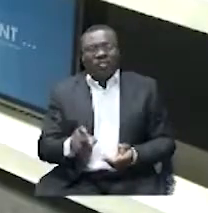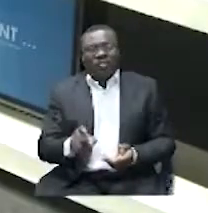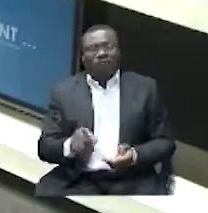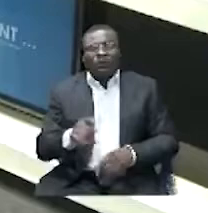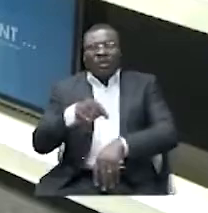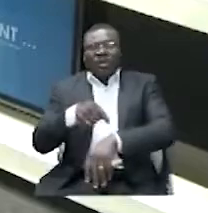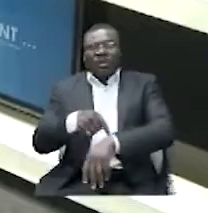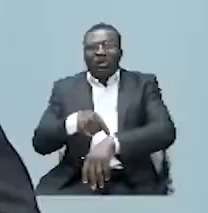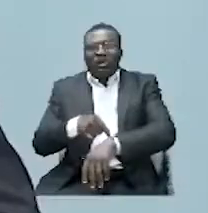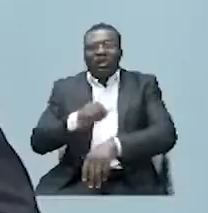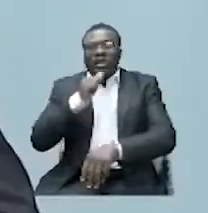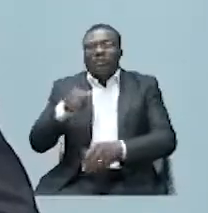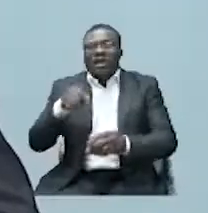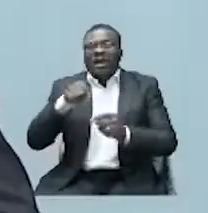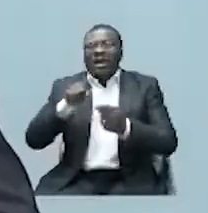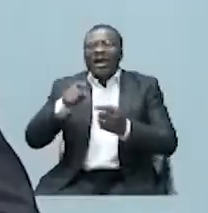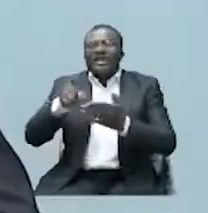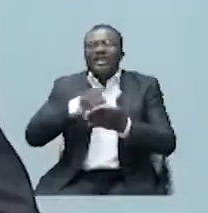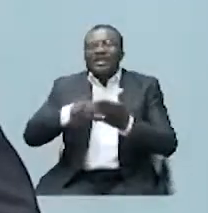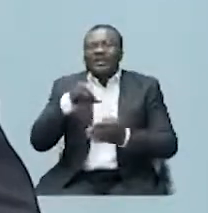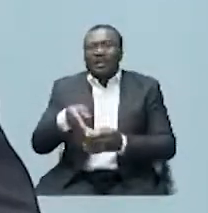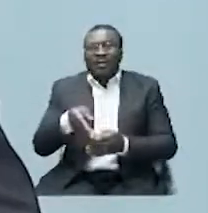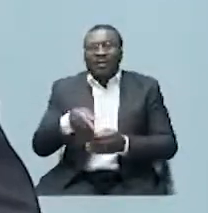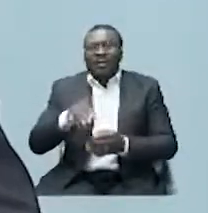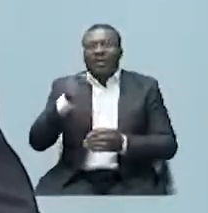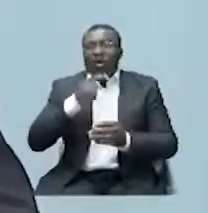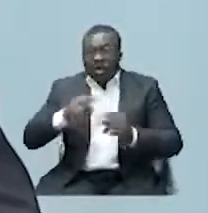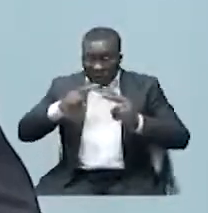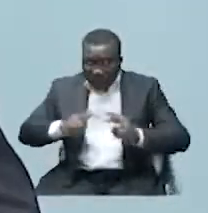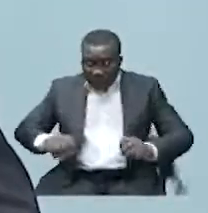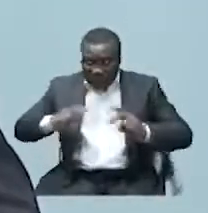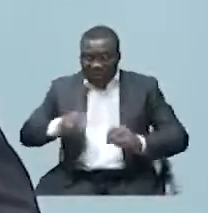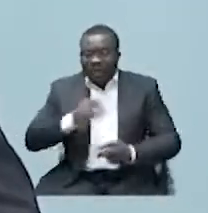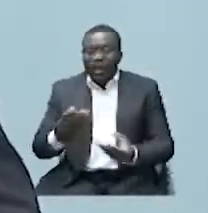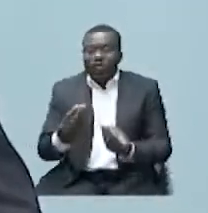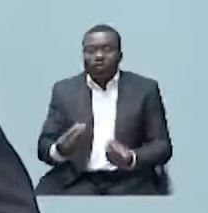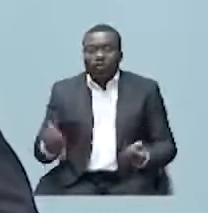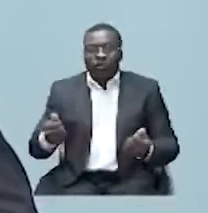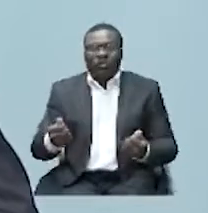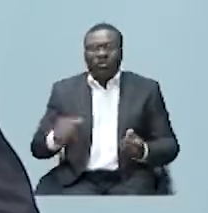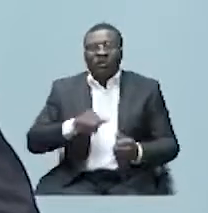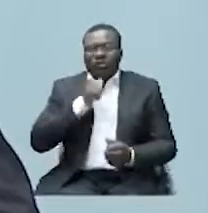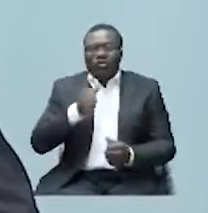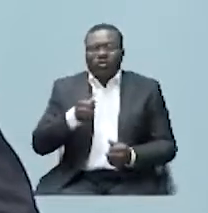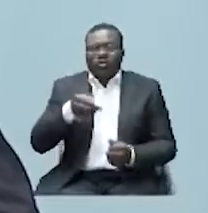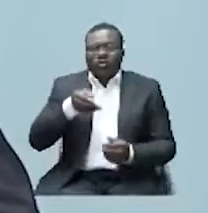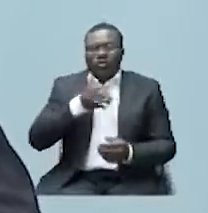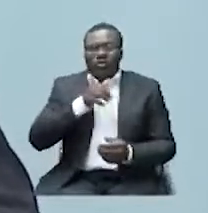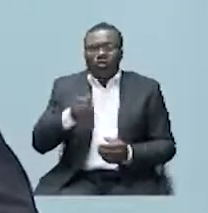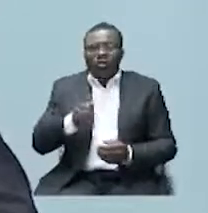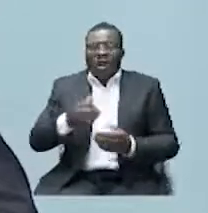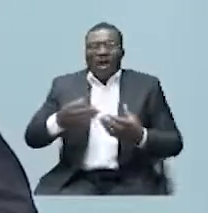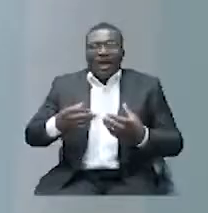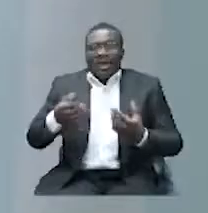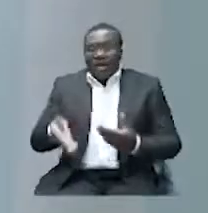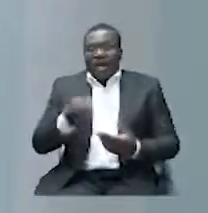L'heure n'est pas à cette critique, l'heure est au diagnostic et aux solutions. Je ne suis pas dans la peau d'un